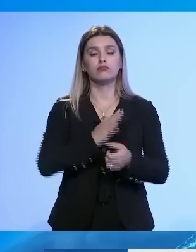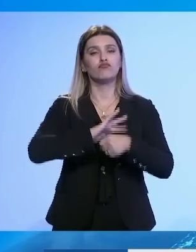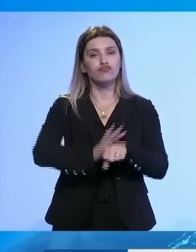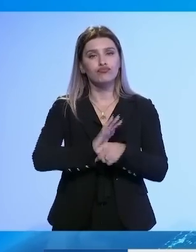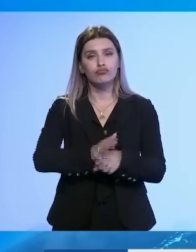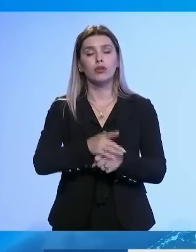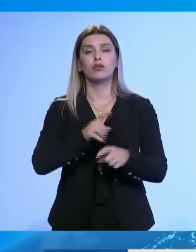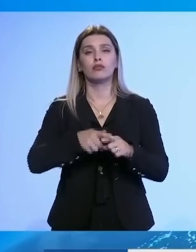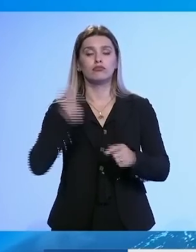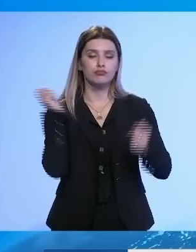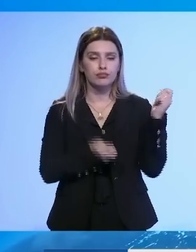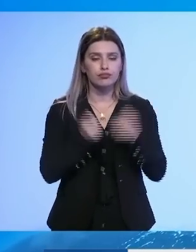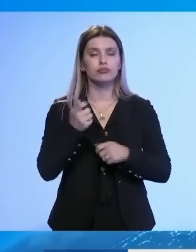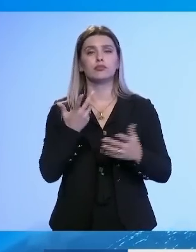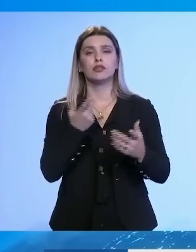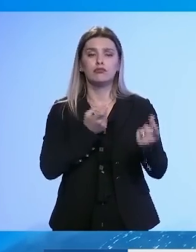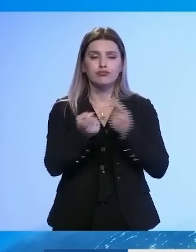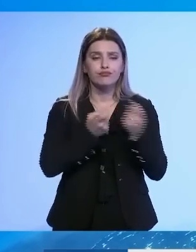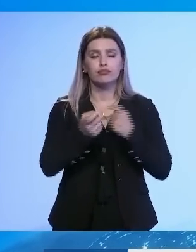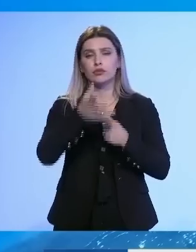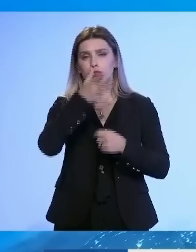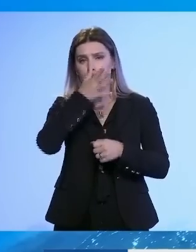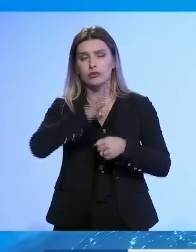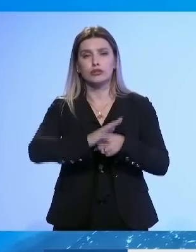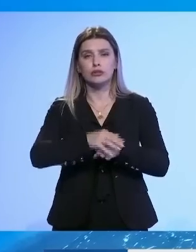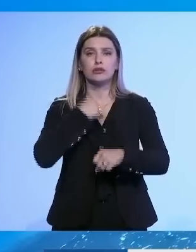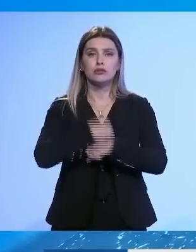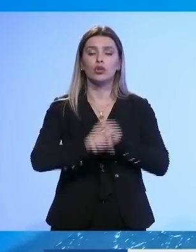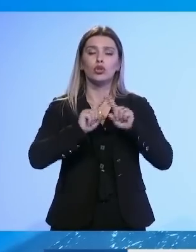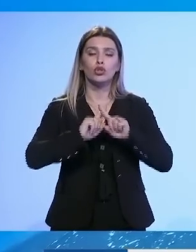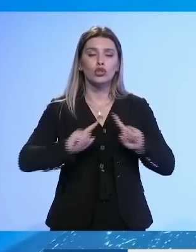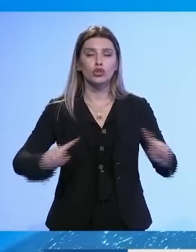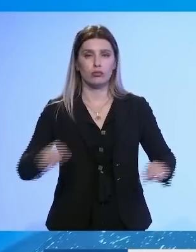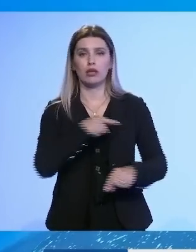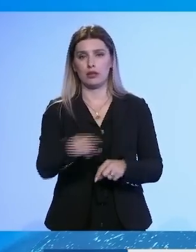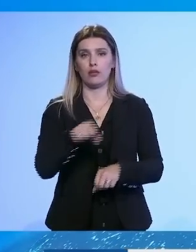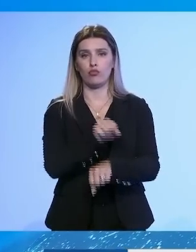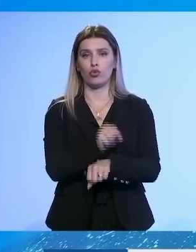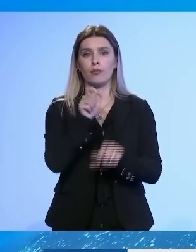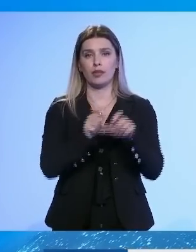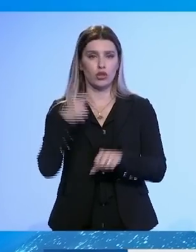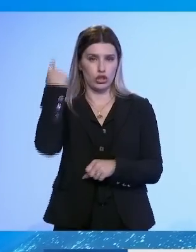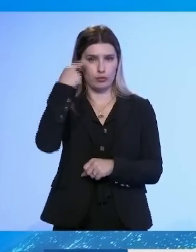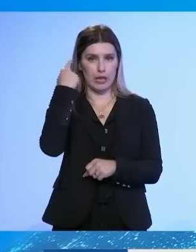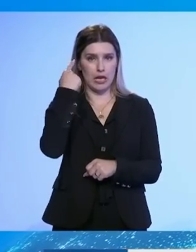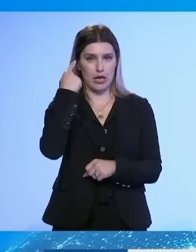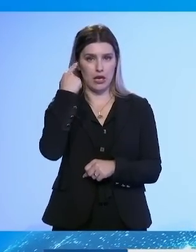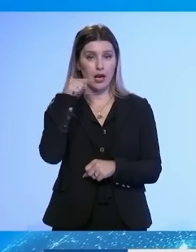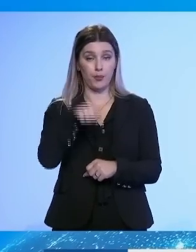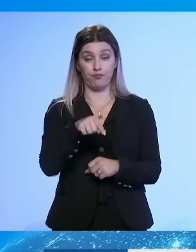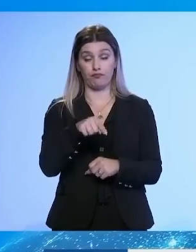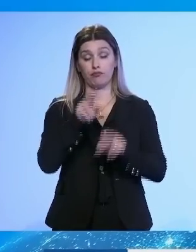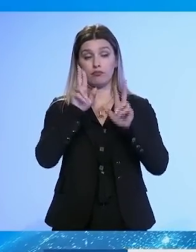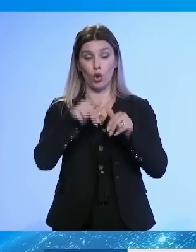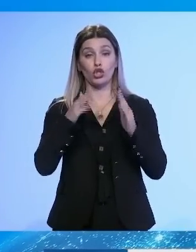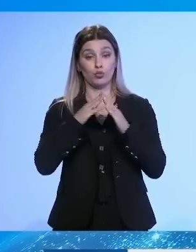torturë, dhunë fizike, psikike, keqtrajtime dhe maltretime që njerëzore ndaj të burgosëve shqiptarë. Në shtëpinë e të